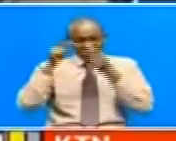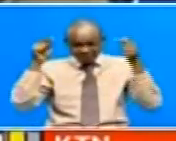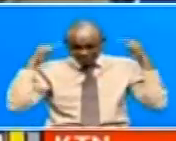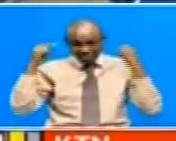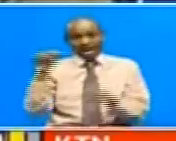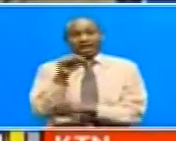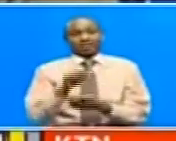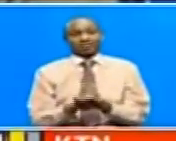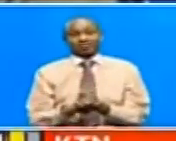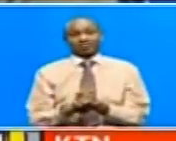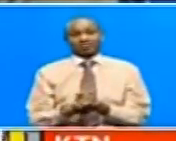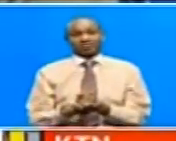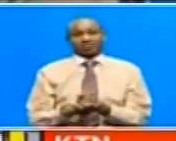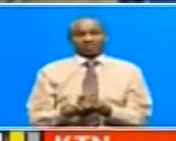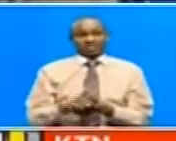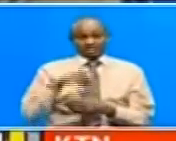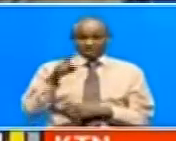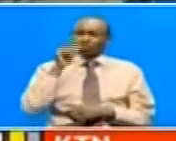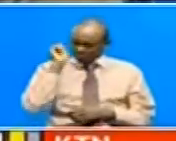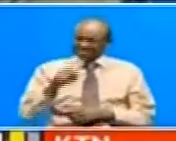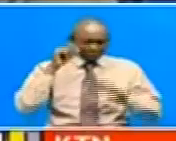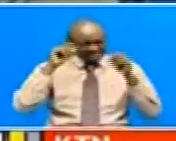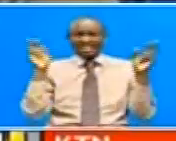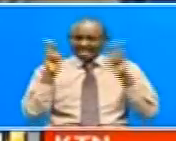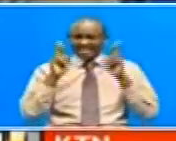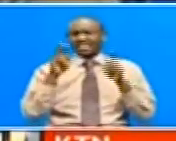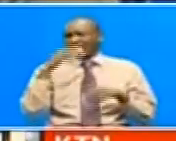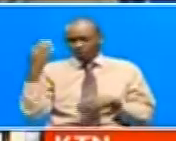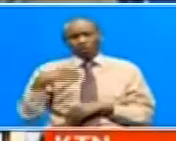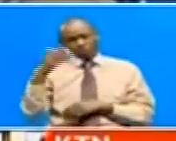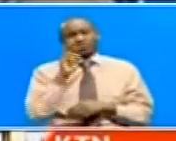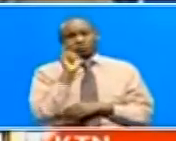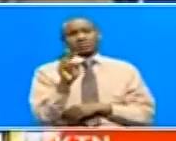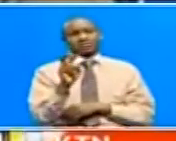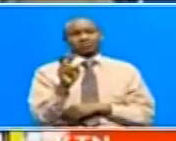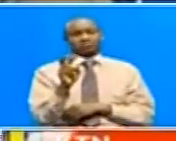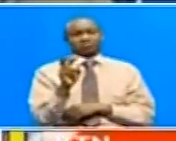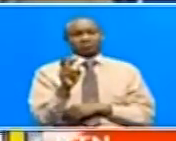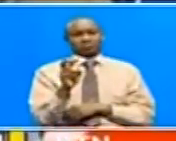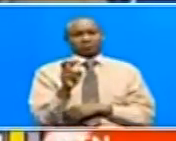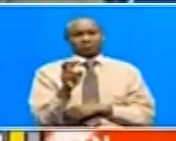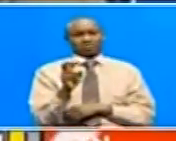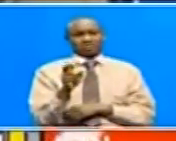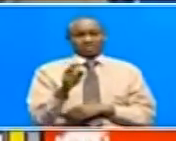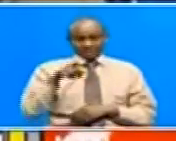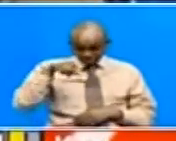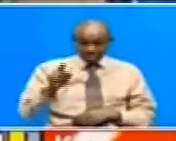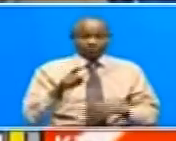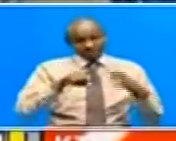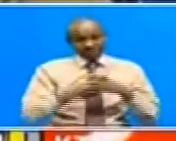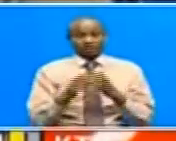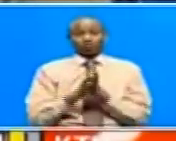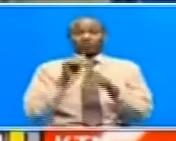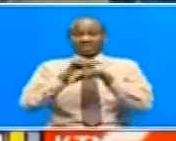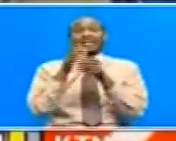Yeah? The command center muwe alert kwa checkpoints. Kwa cipher wanaenda wanaanza